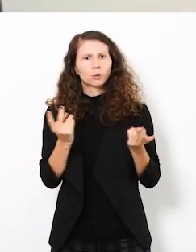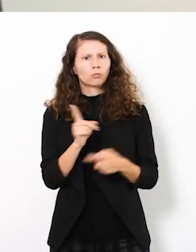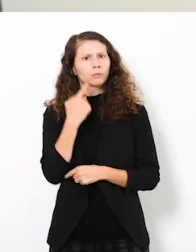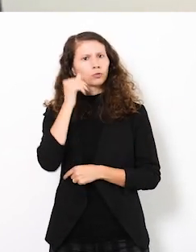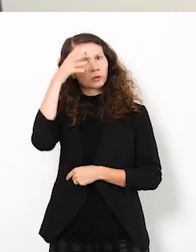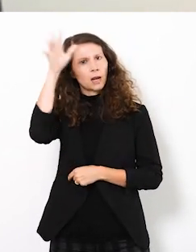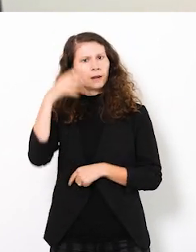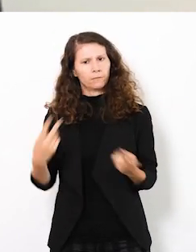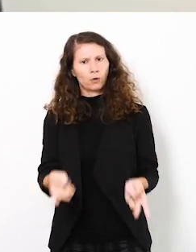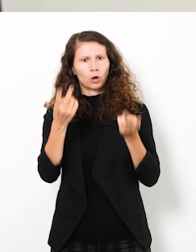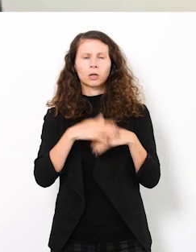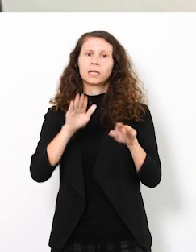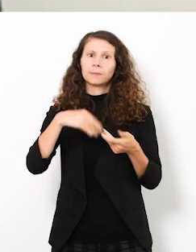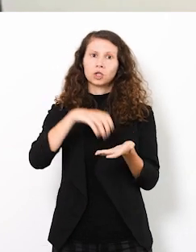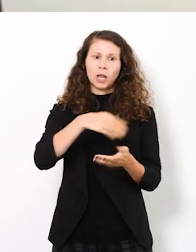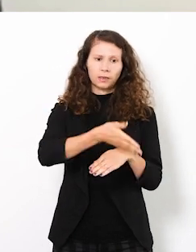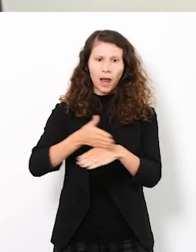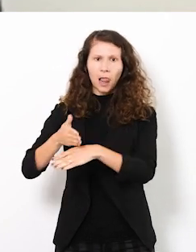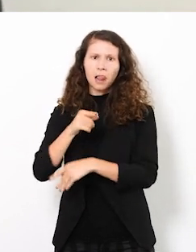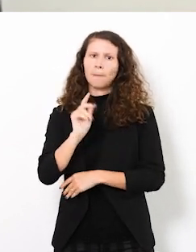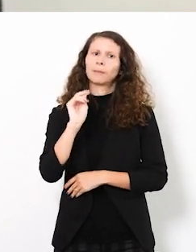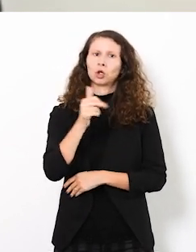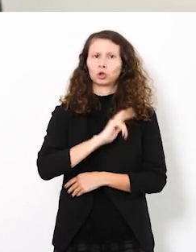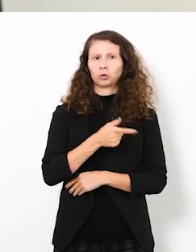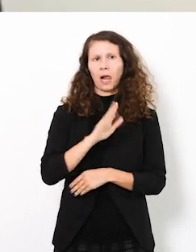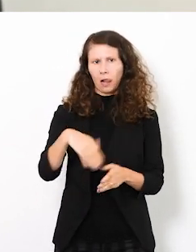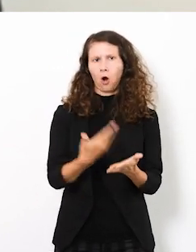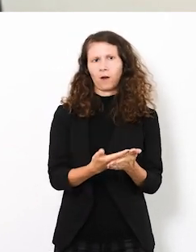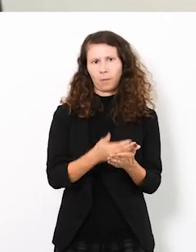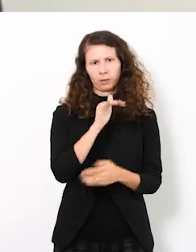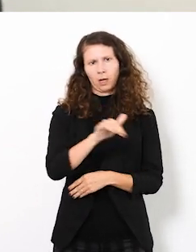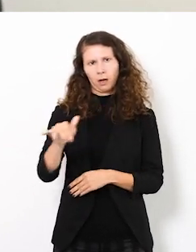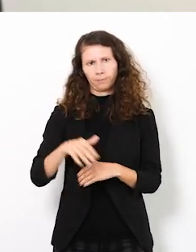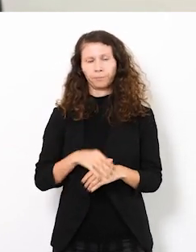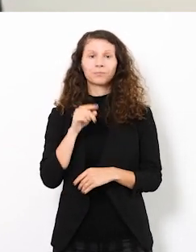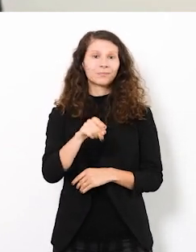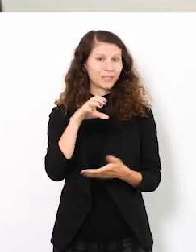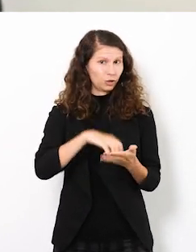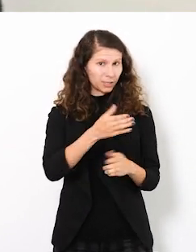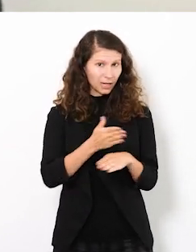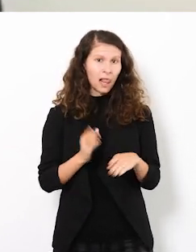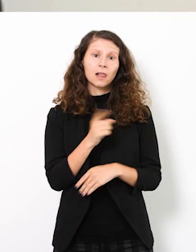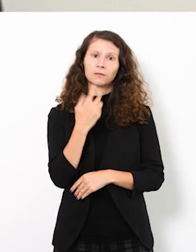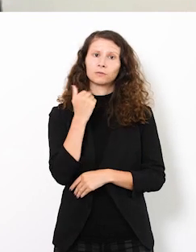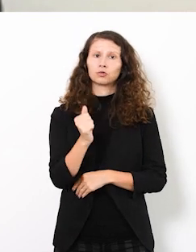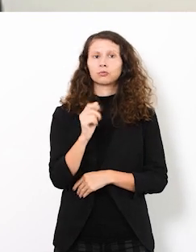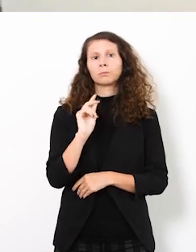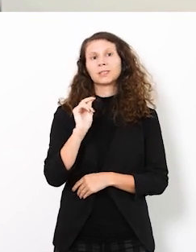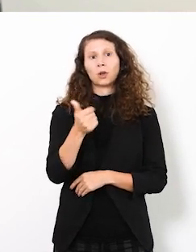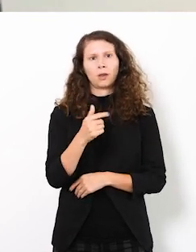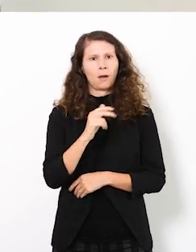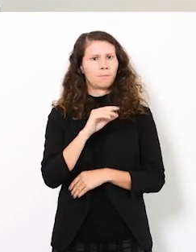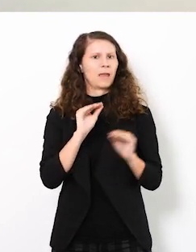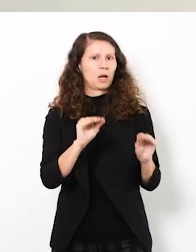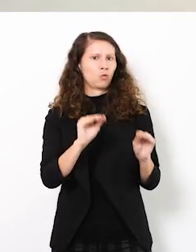in denen es besondere soziale Aufgaben gibt. Und in diesen Stadtteilen wollen wir auch besondere pädagogische Ressourcen sehen.